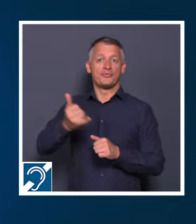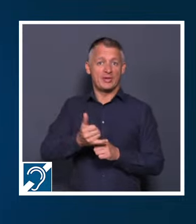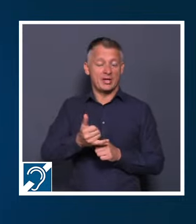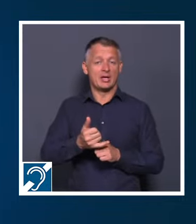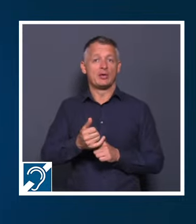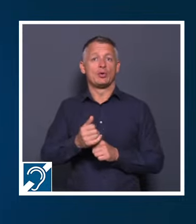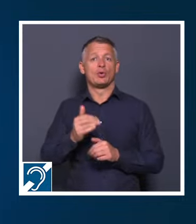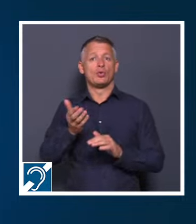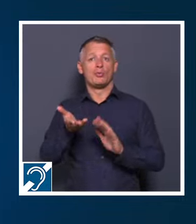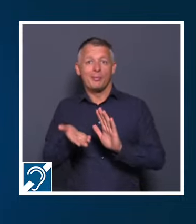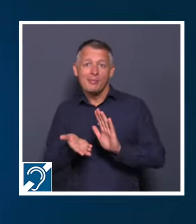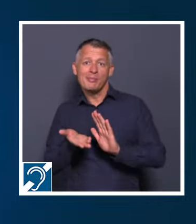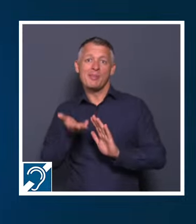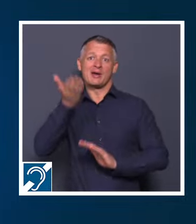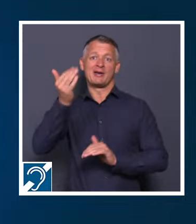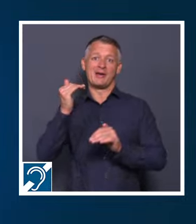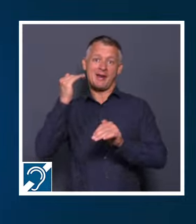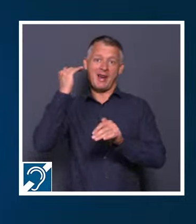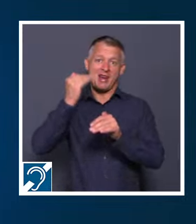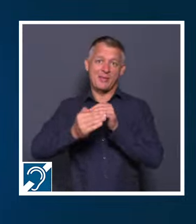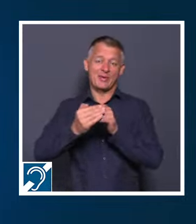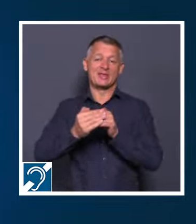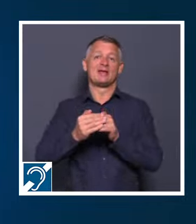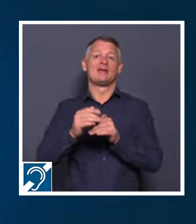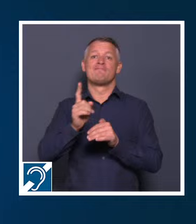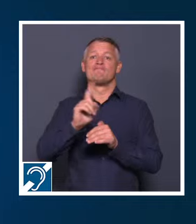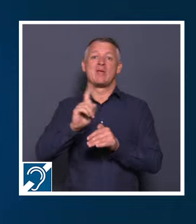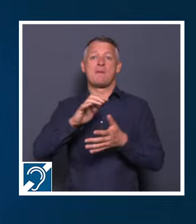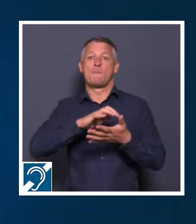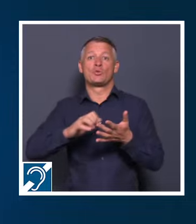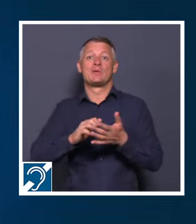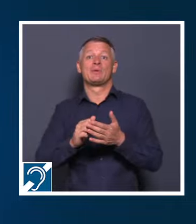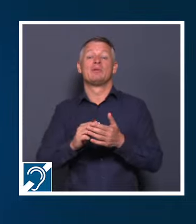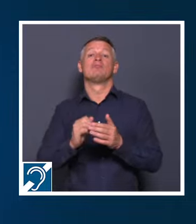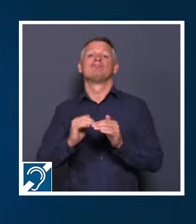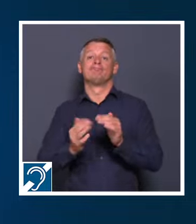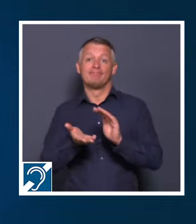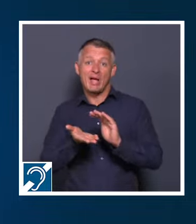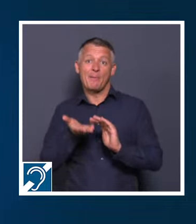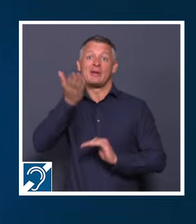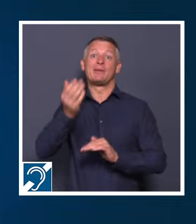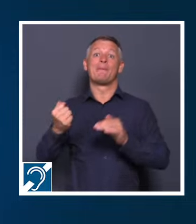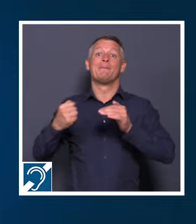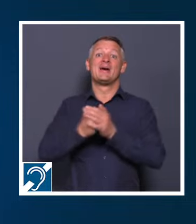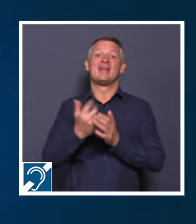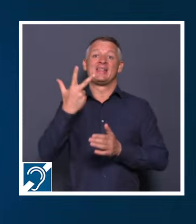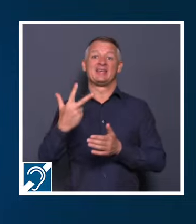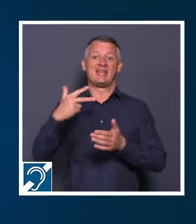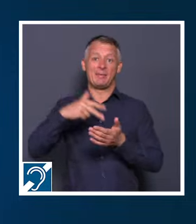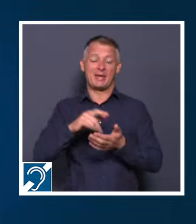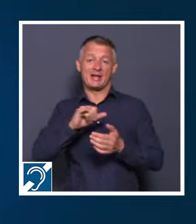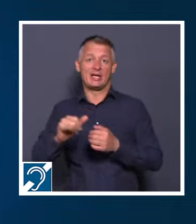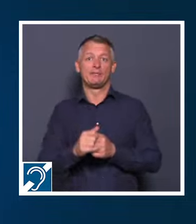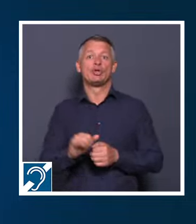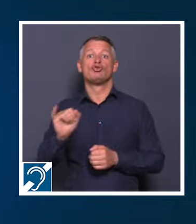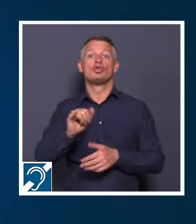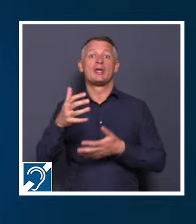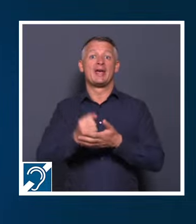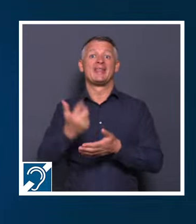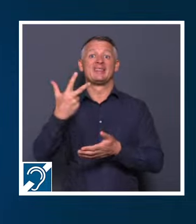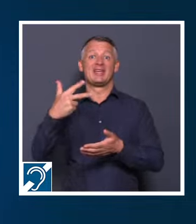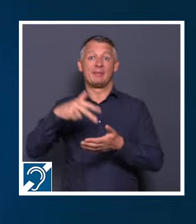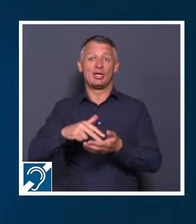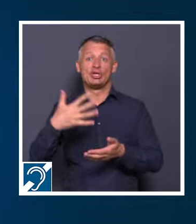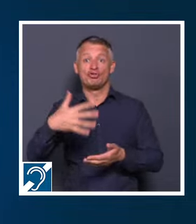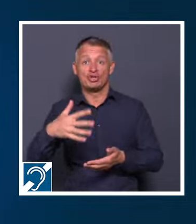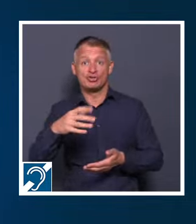ridicarea nivelului neimpozabil la 3.000 de lei, ceea ce face ca în cazul unei pensii de 3.500 de lei să se